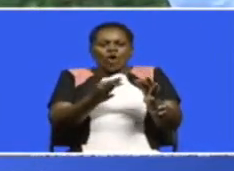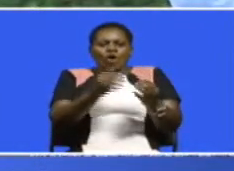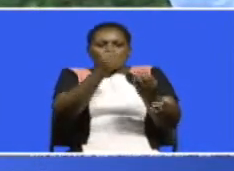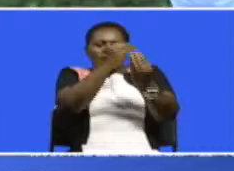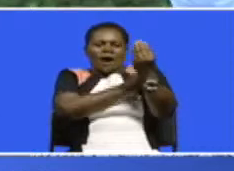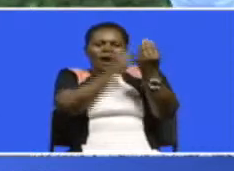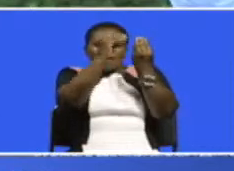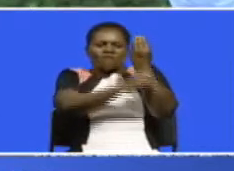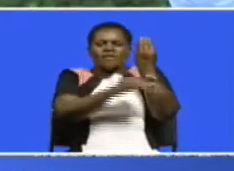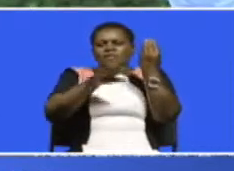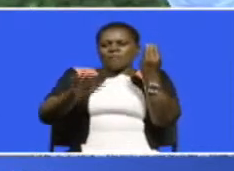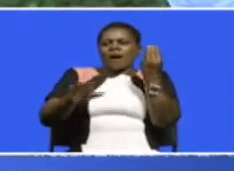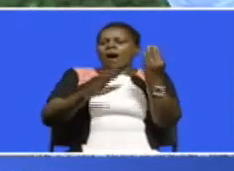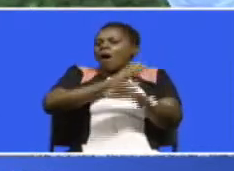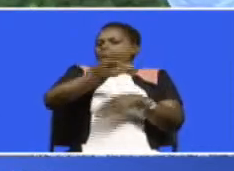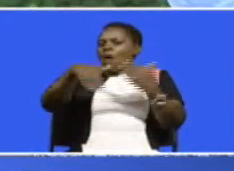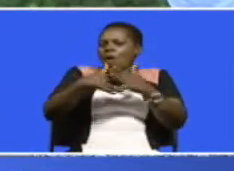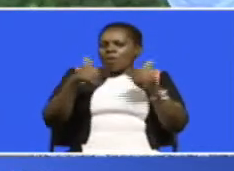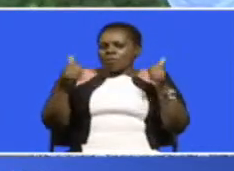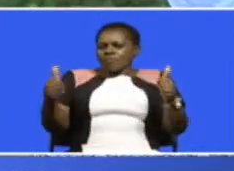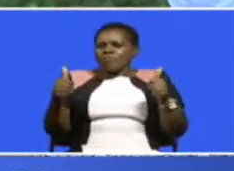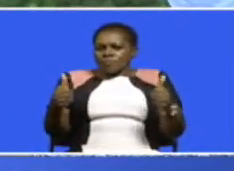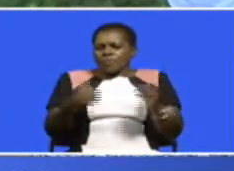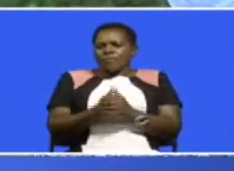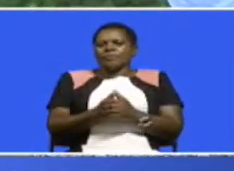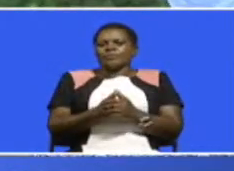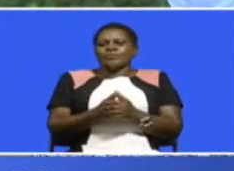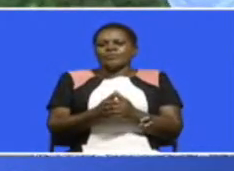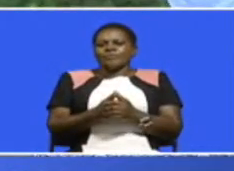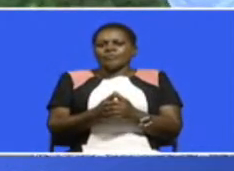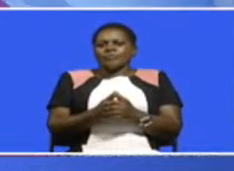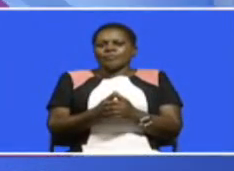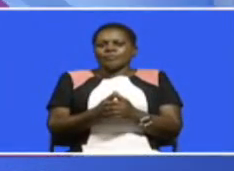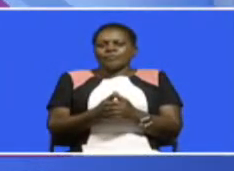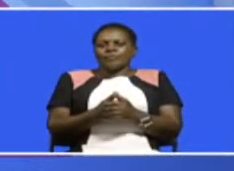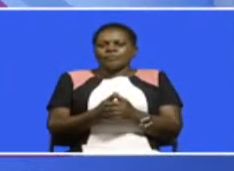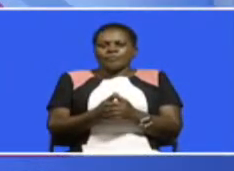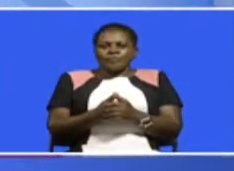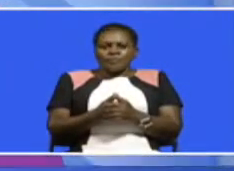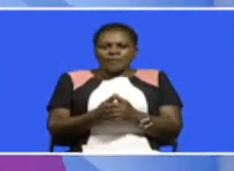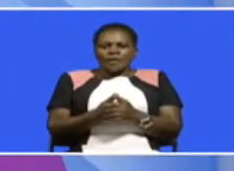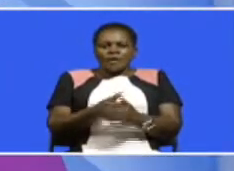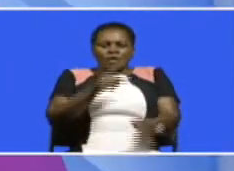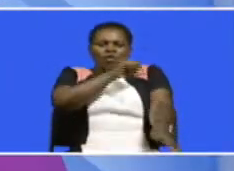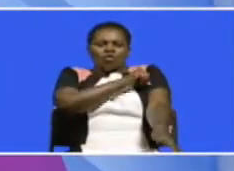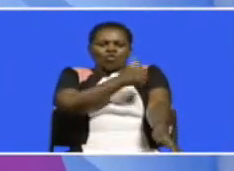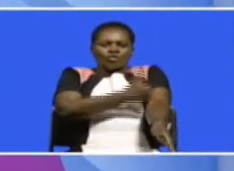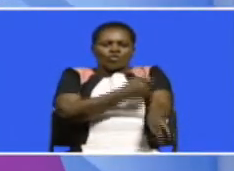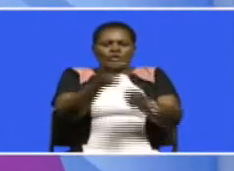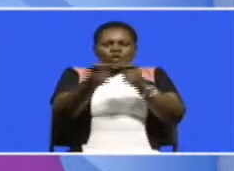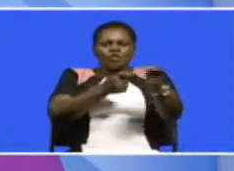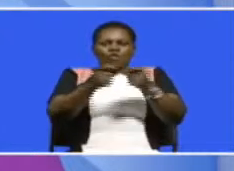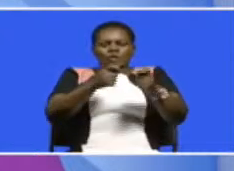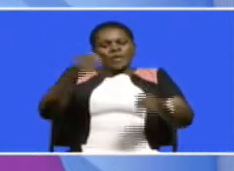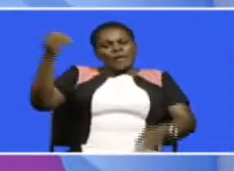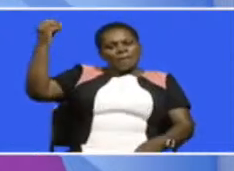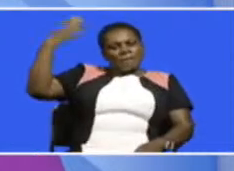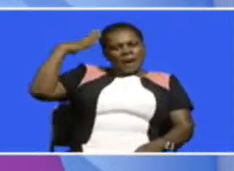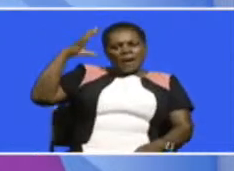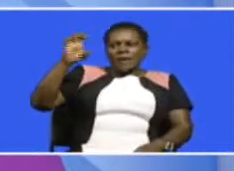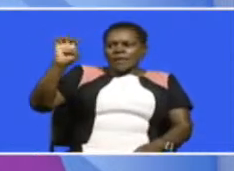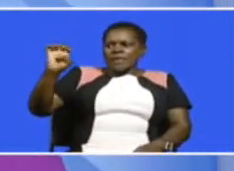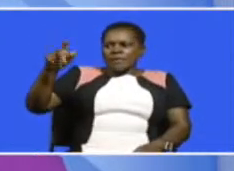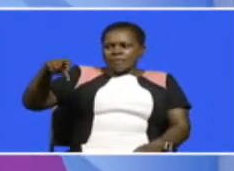na mambo yote itakuwa sawa. Mamlaka ya kudhibiti kawi nchini